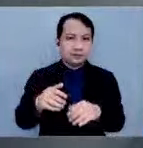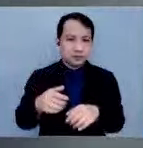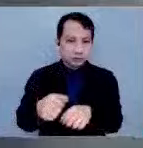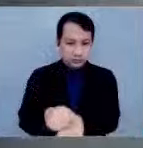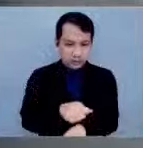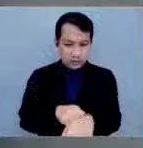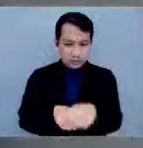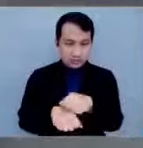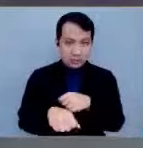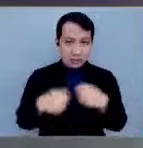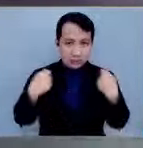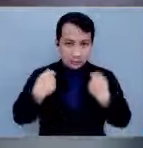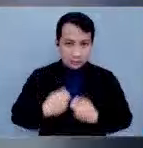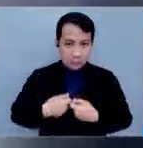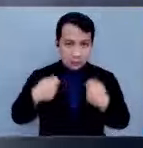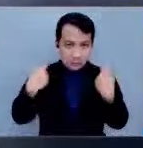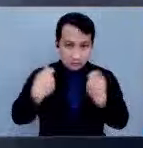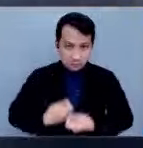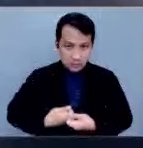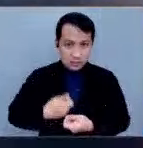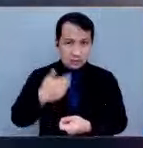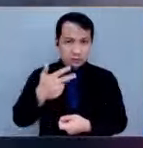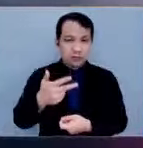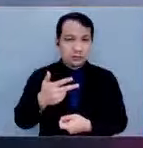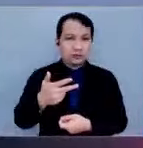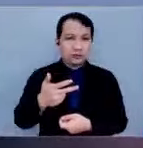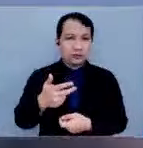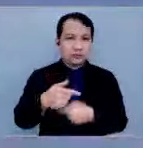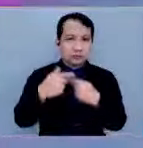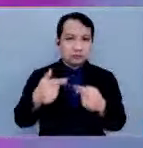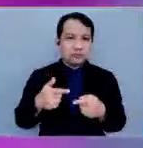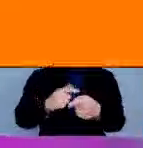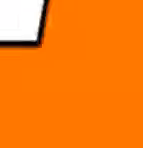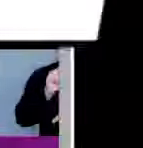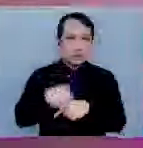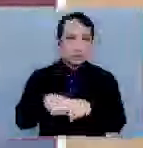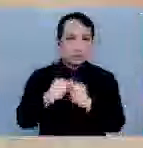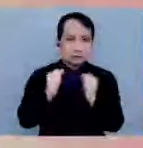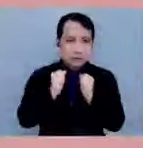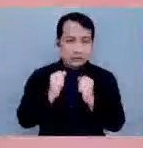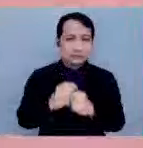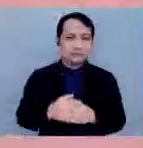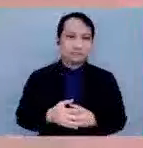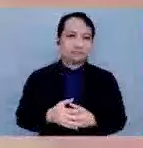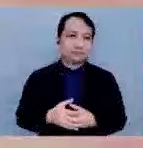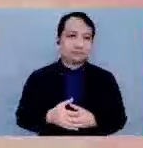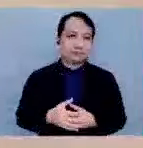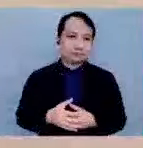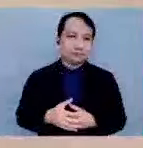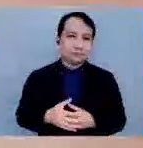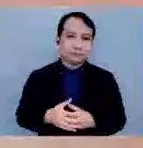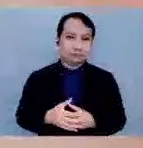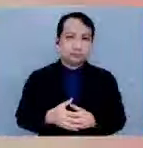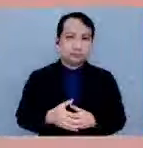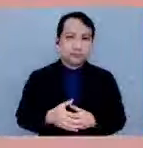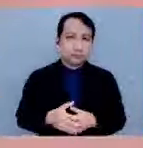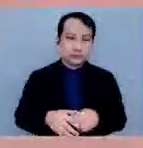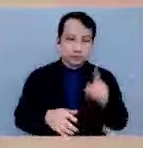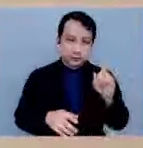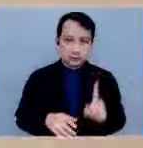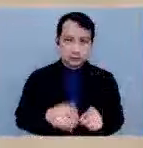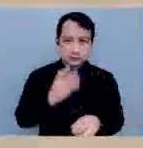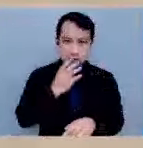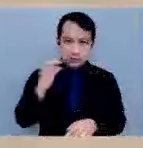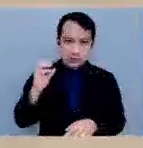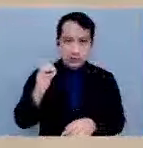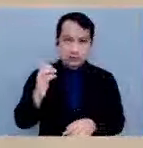na damit ang isuot bilang panlaban sa sobrang lamig. Medyo mainit dito sa baba ngayon. So, if